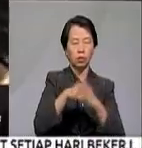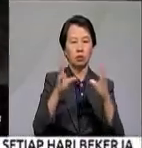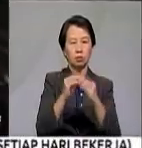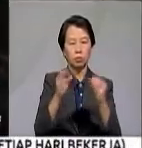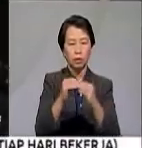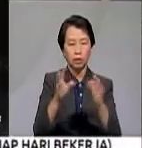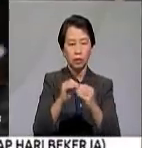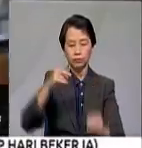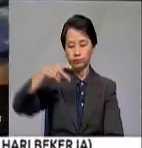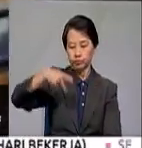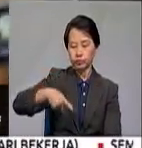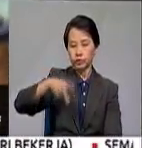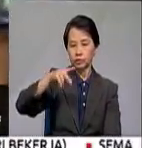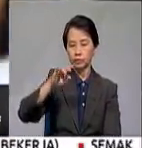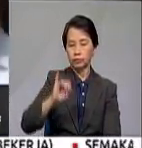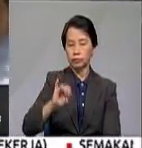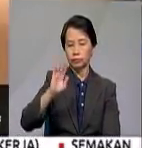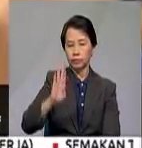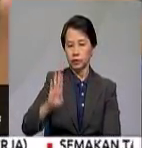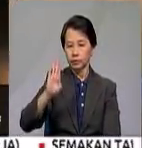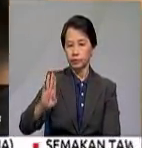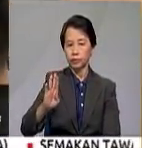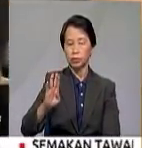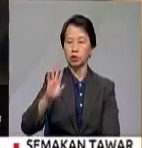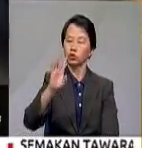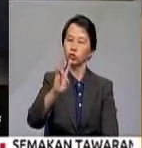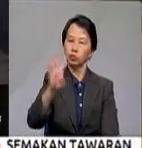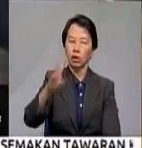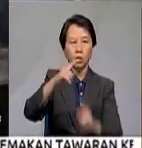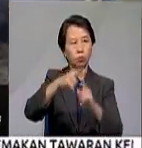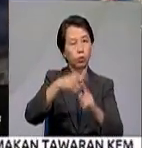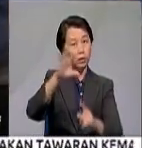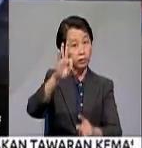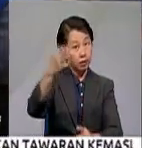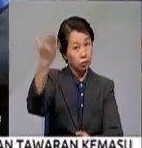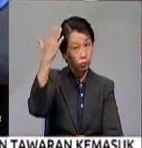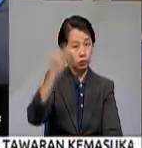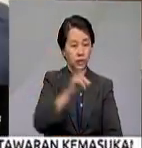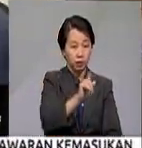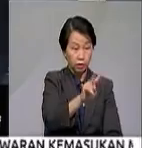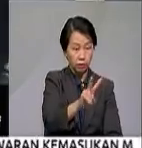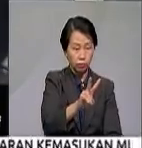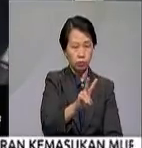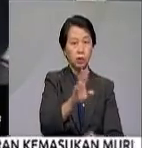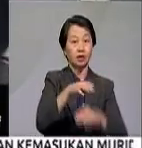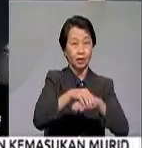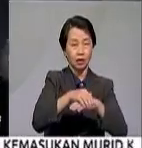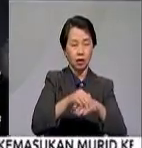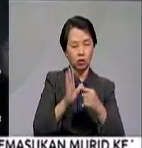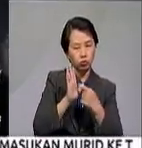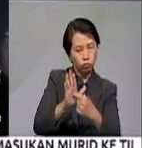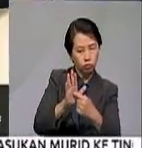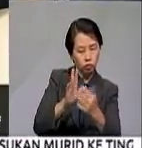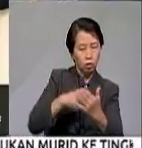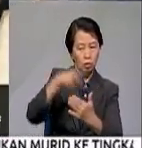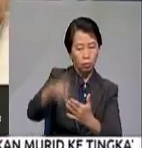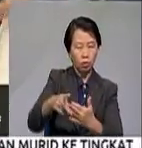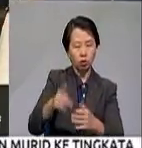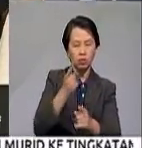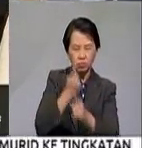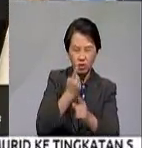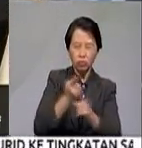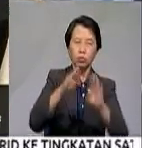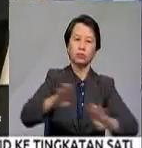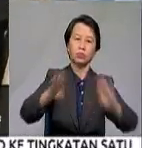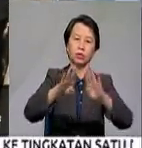Pertubuhan Bangsa-Bangsa Bersatu PBB ke-74 September lalu. Saluran itu akan memaparkan pelbagai program dengan matlamat memperbetul